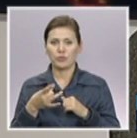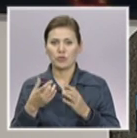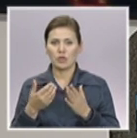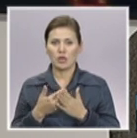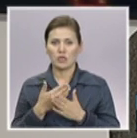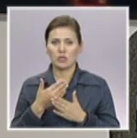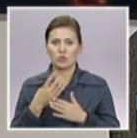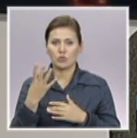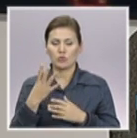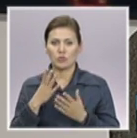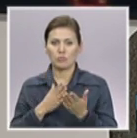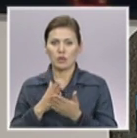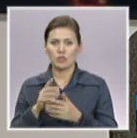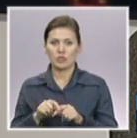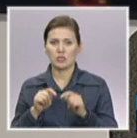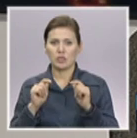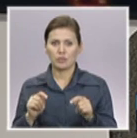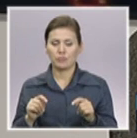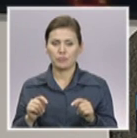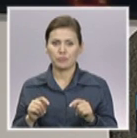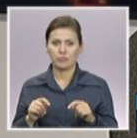жаңадан 4 бағыт ашылды.